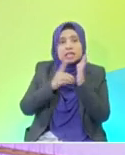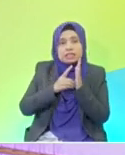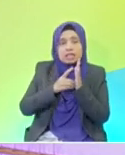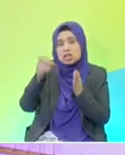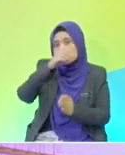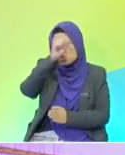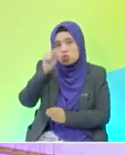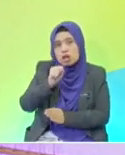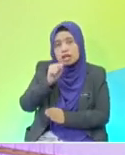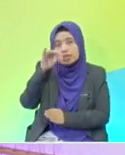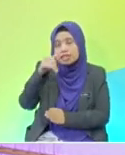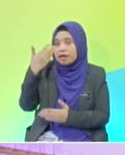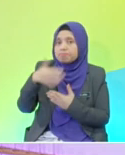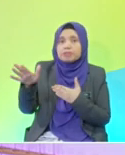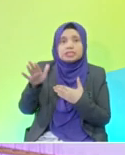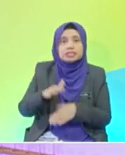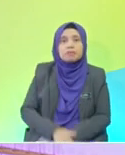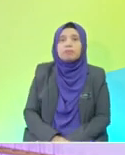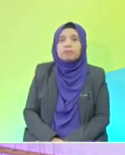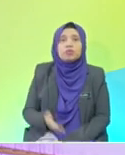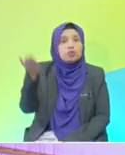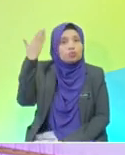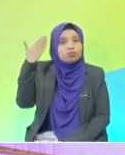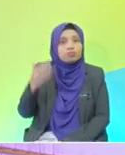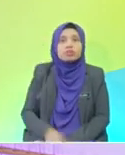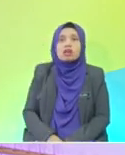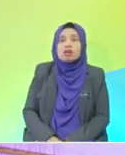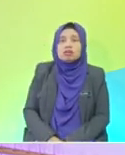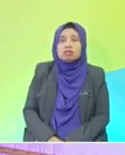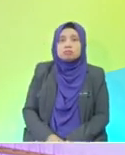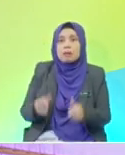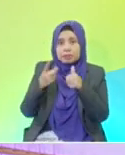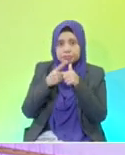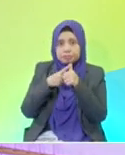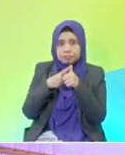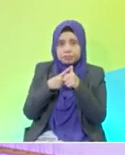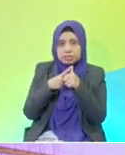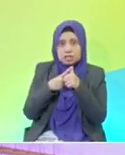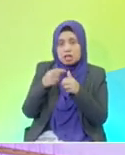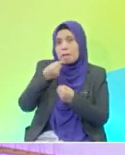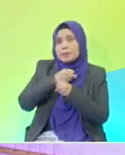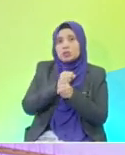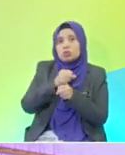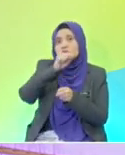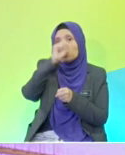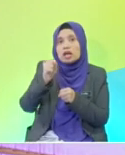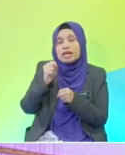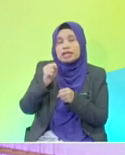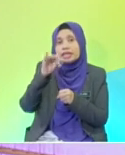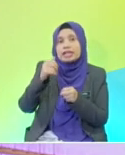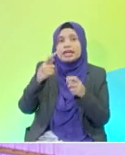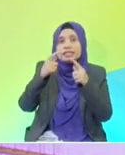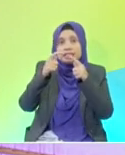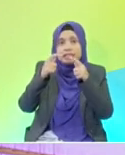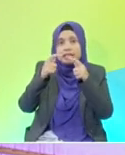soal-soalan yang lepas oke yang pertama bentuk soal dan adalah yang akan ditafsirkan untuk